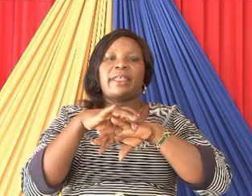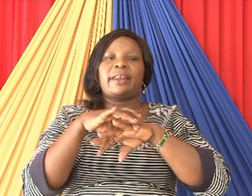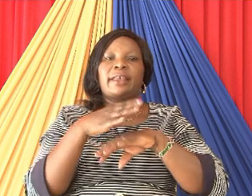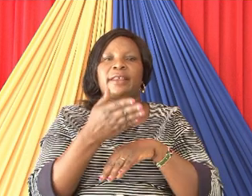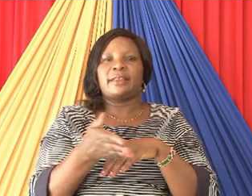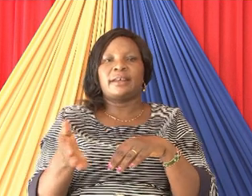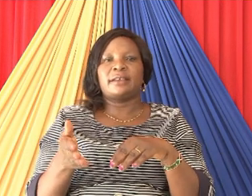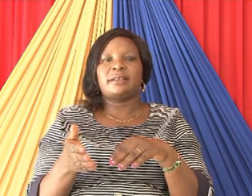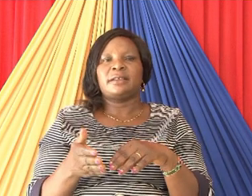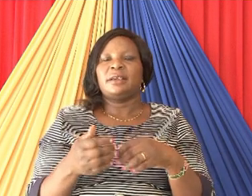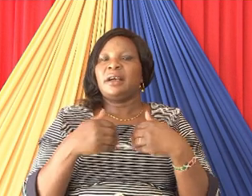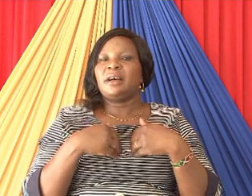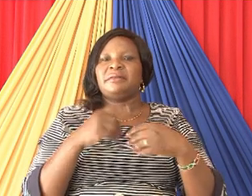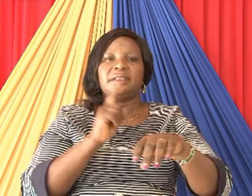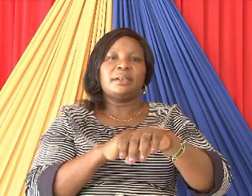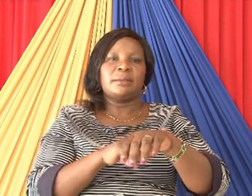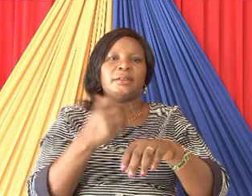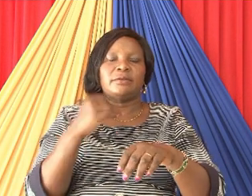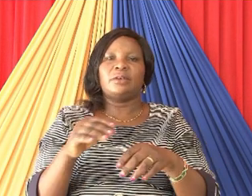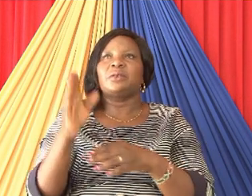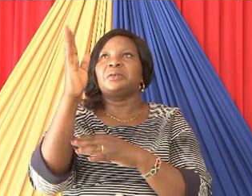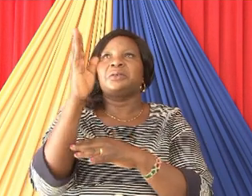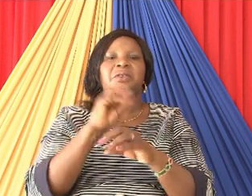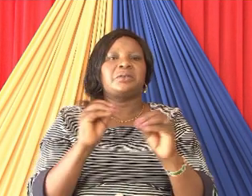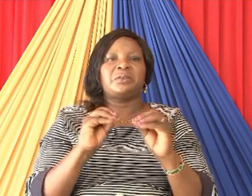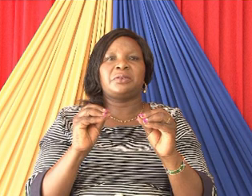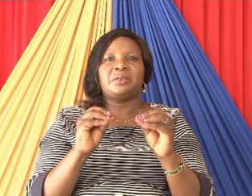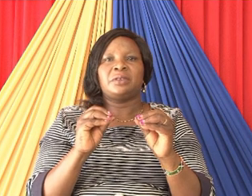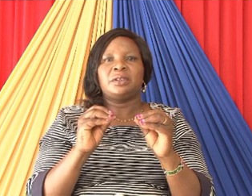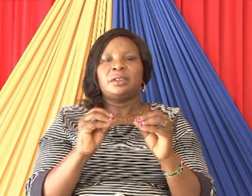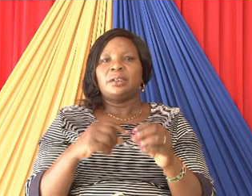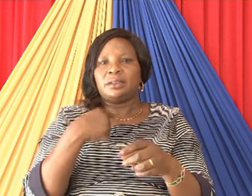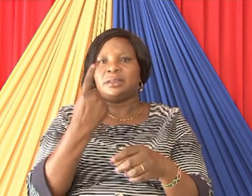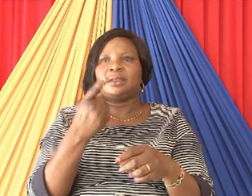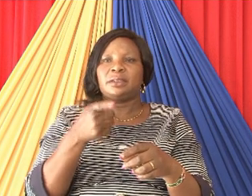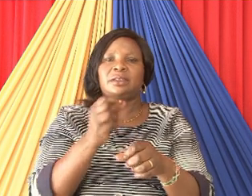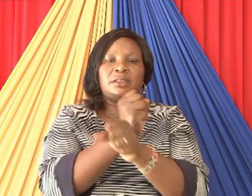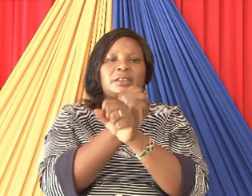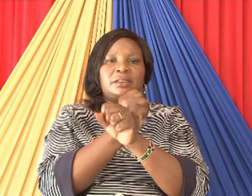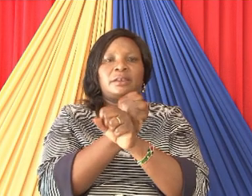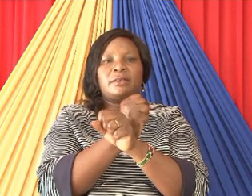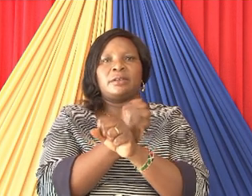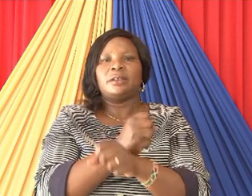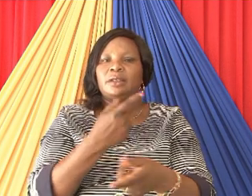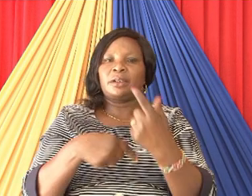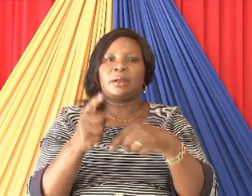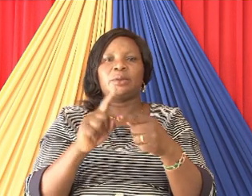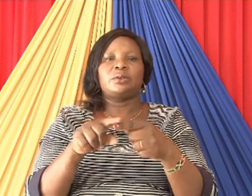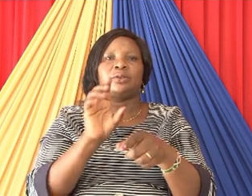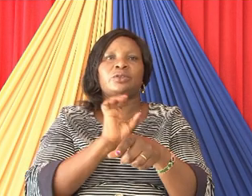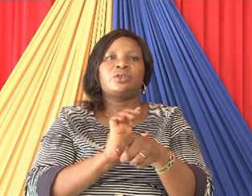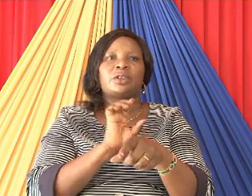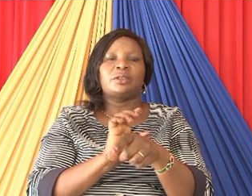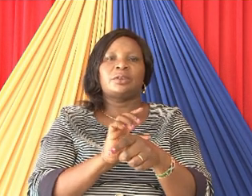Ijapokuwa wakati mwingine wanaonekana ni kama ni wa Kristo, wameokoka, wanaenda kanisa, lakini hii ni